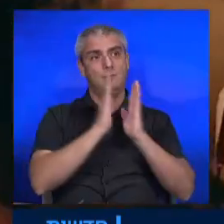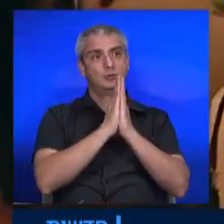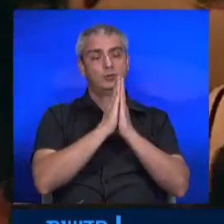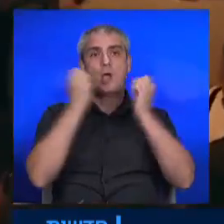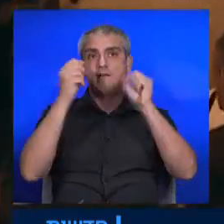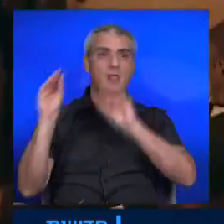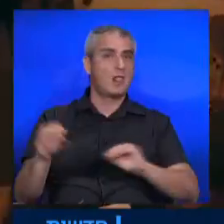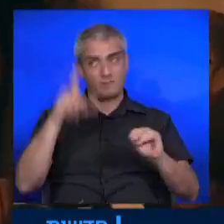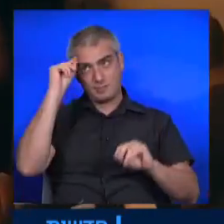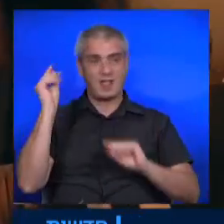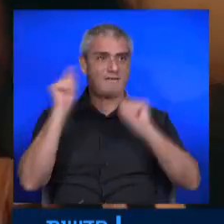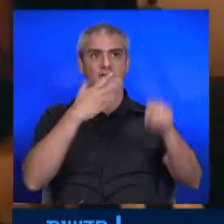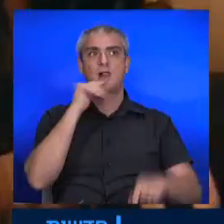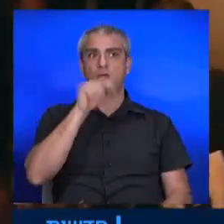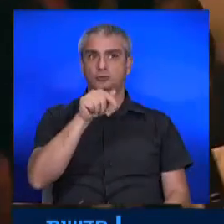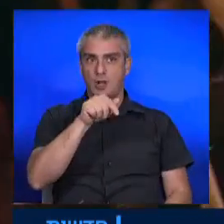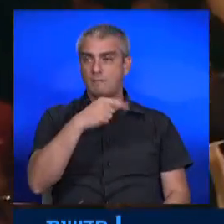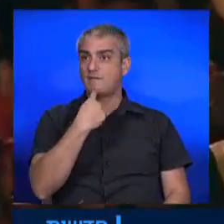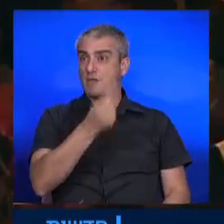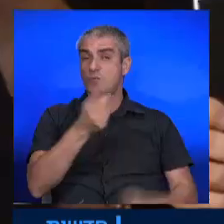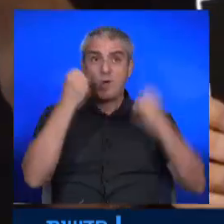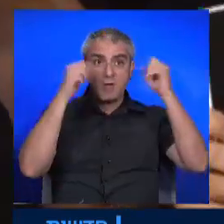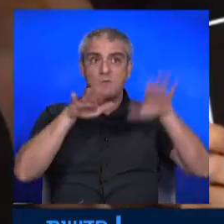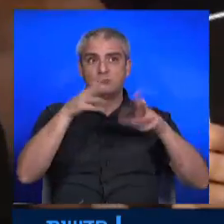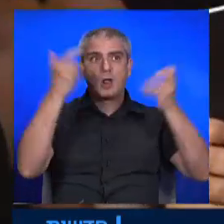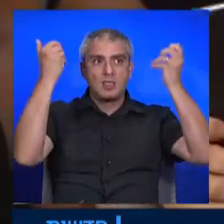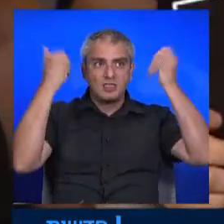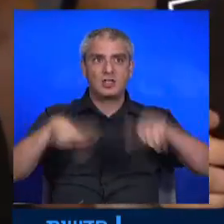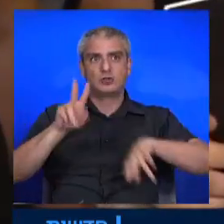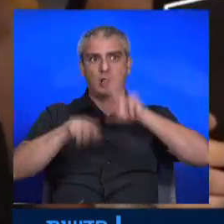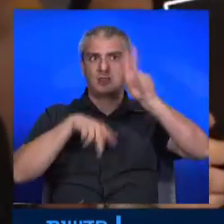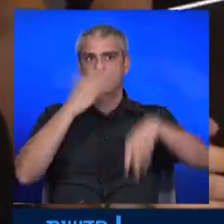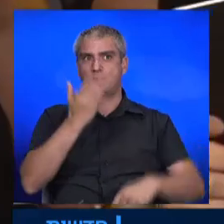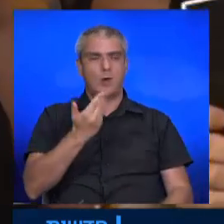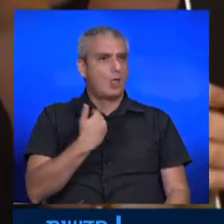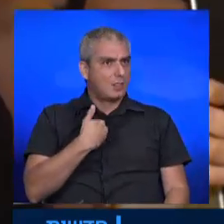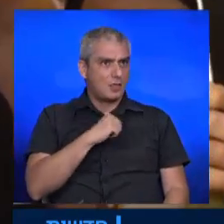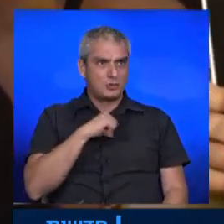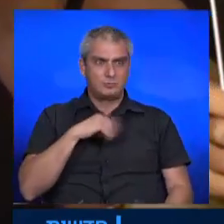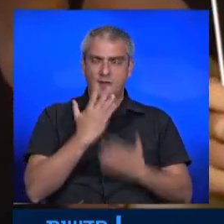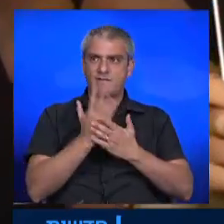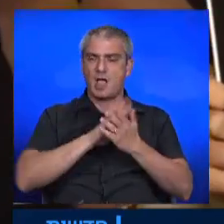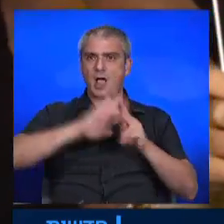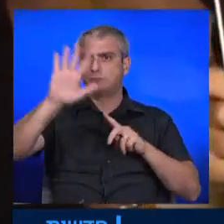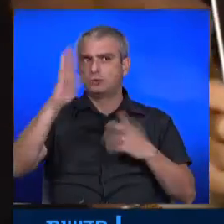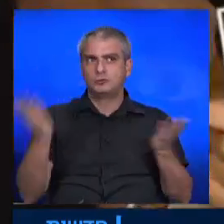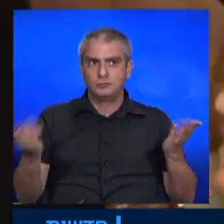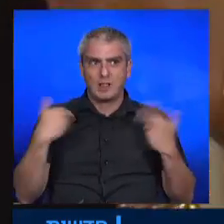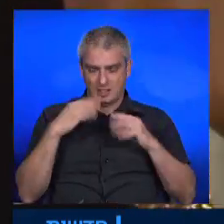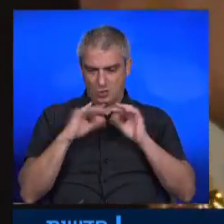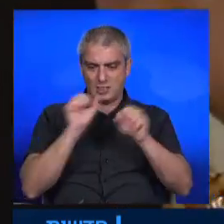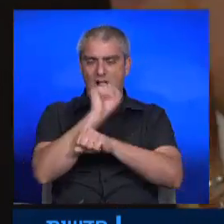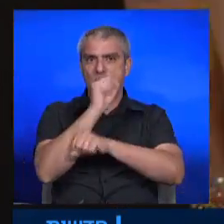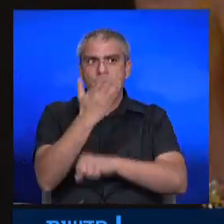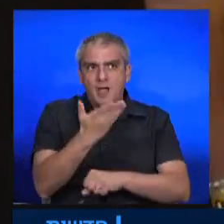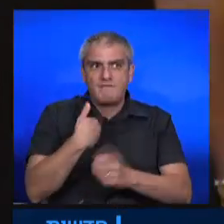לירושלים, וטענו כי הממשלה נכשלה בטיפול במשבר. אנחנו עצמאים כבר 5 חודשים, אלה שהתחילו את המחאה, ואלה שממשיכים את